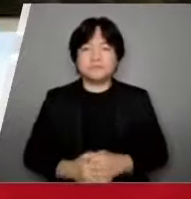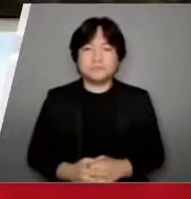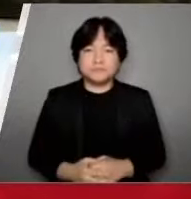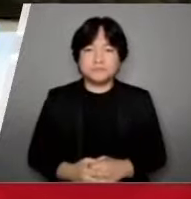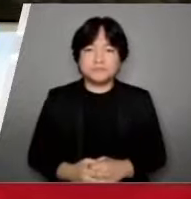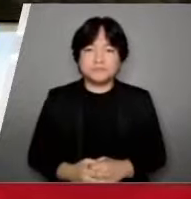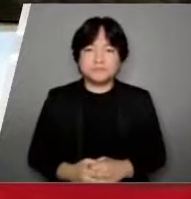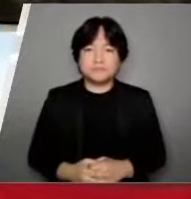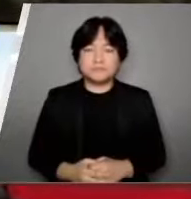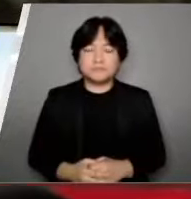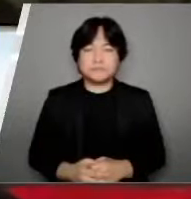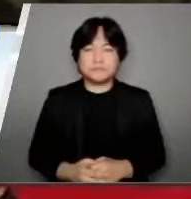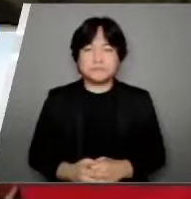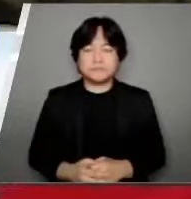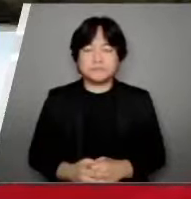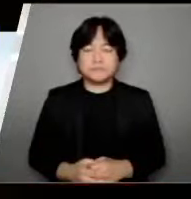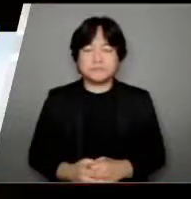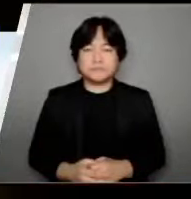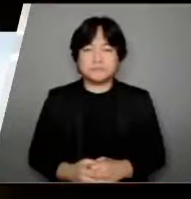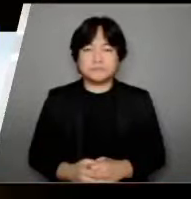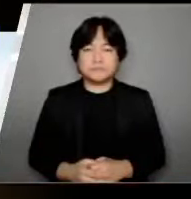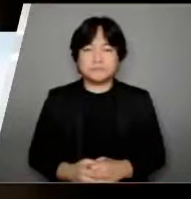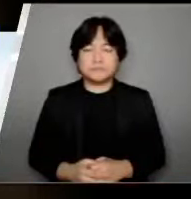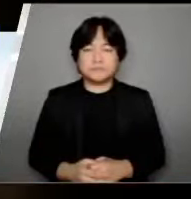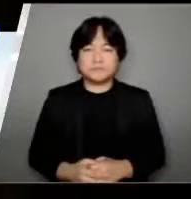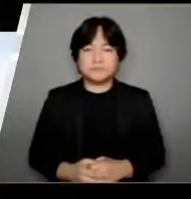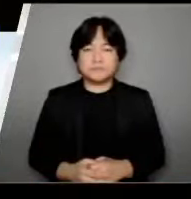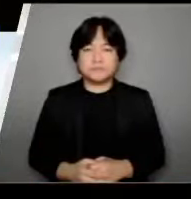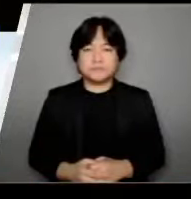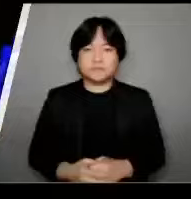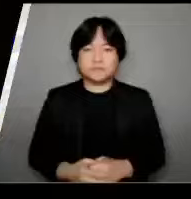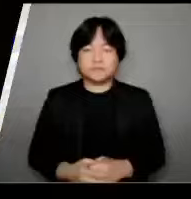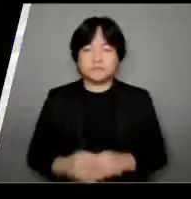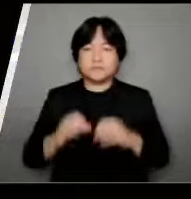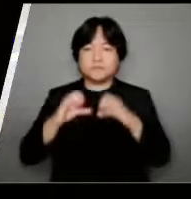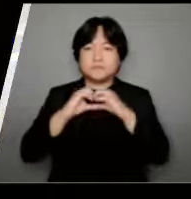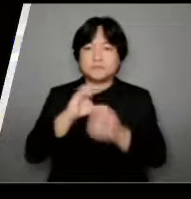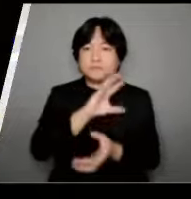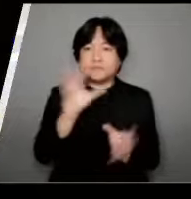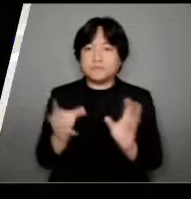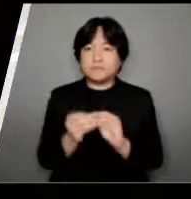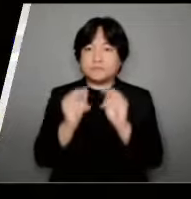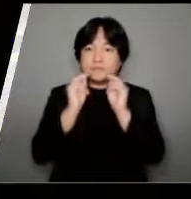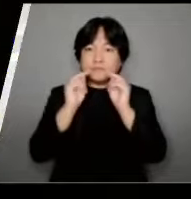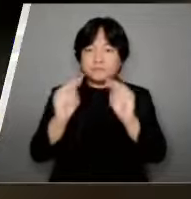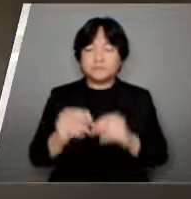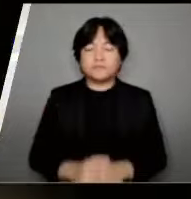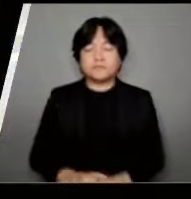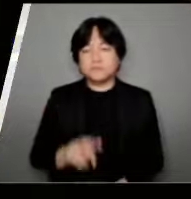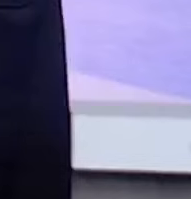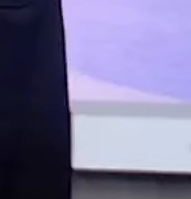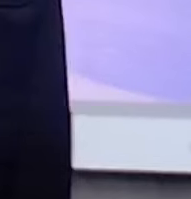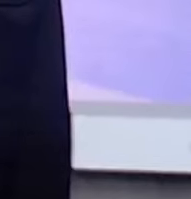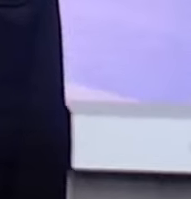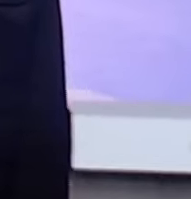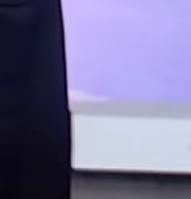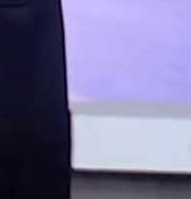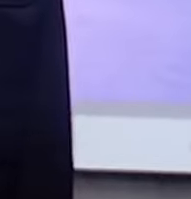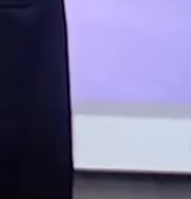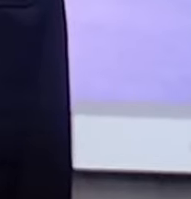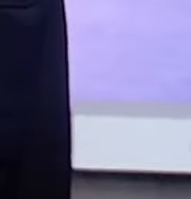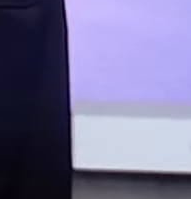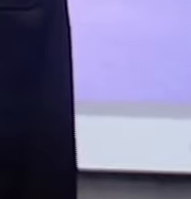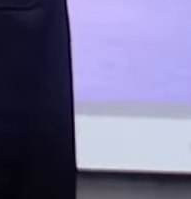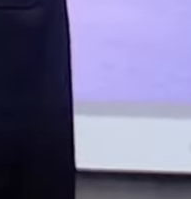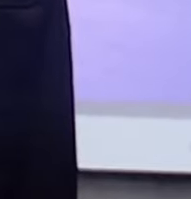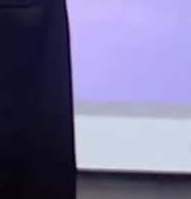what was the hardest part of it where we can help? Para sa GMA Integrated News, Ivan Mayrina ang inyong saksi. Mga